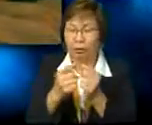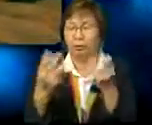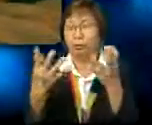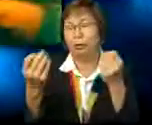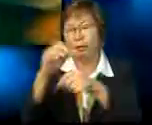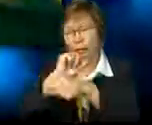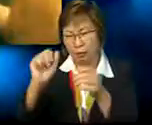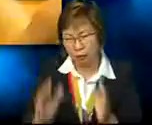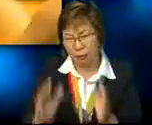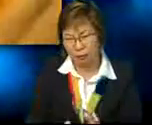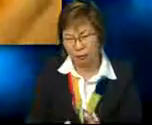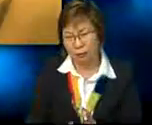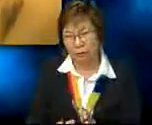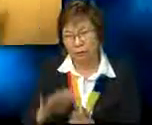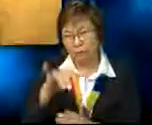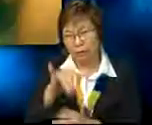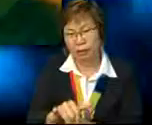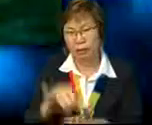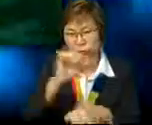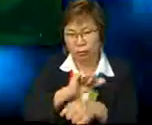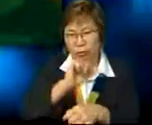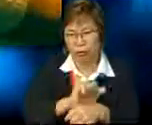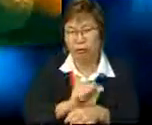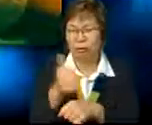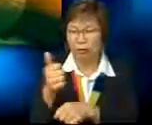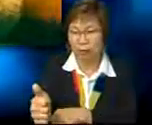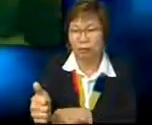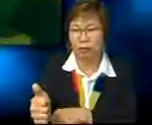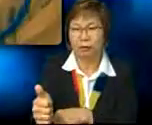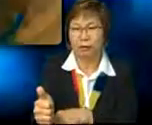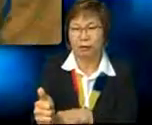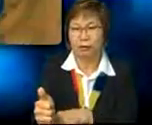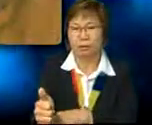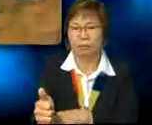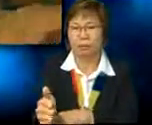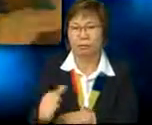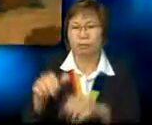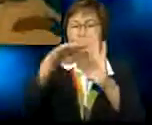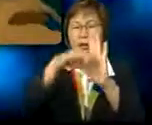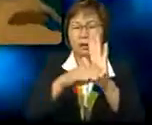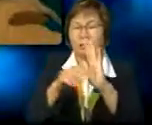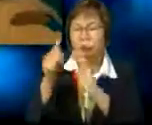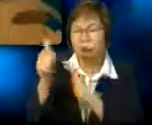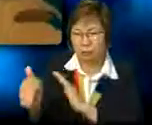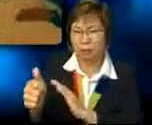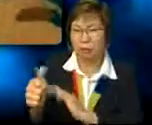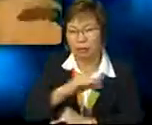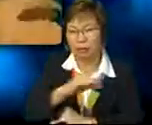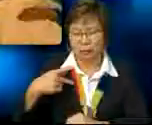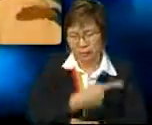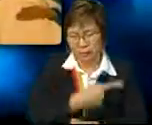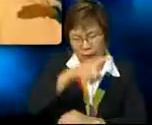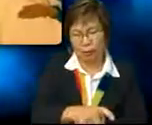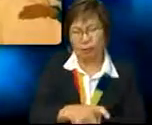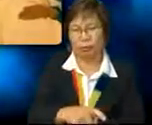ramai kaki tangan yang ada tugas-tugas tersendiri, ada agenda tersendiri. Dan kita